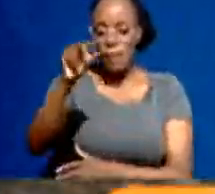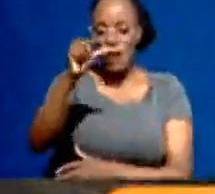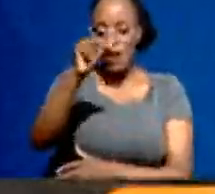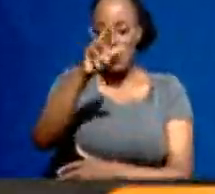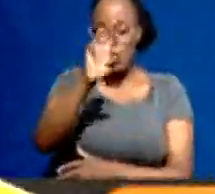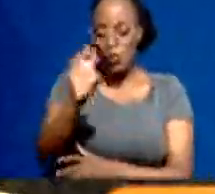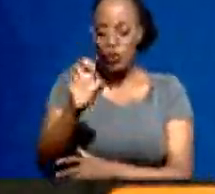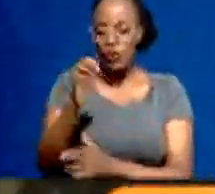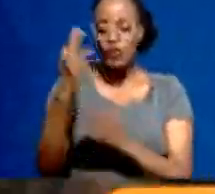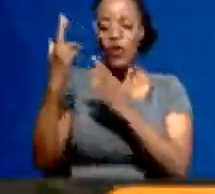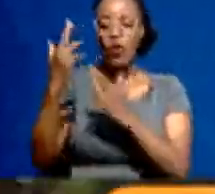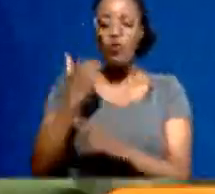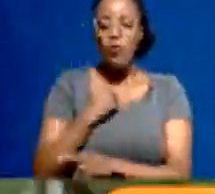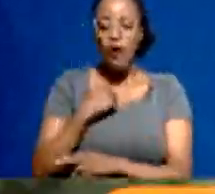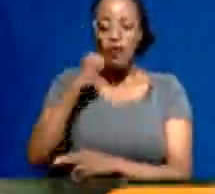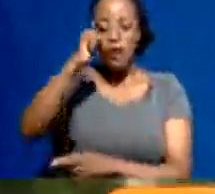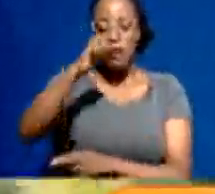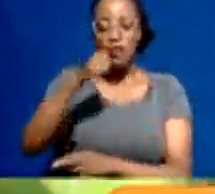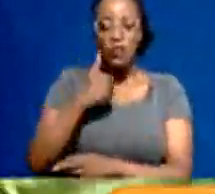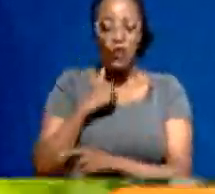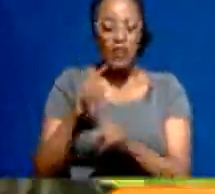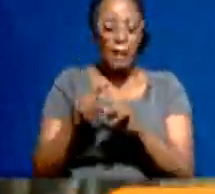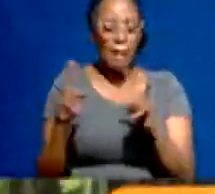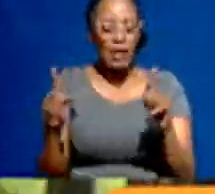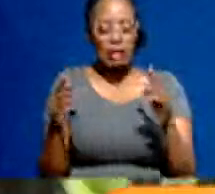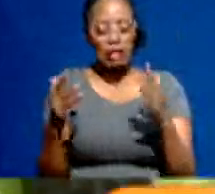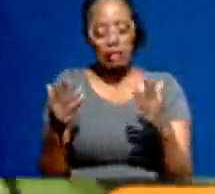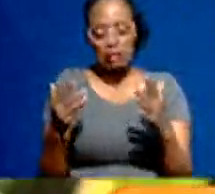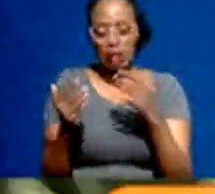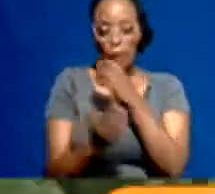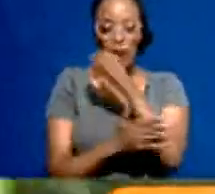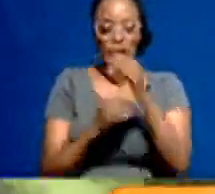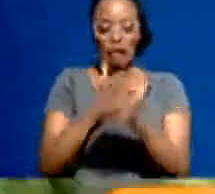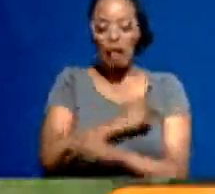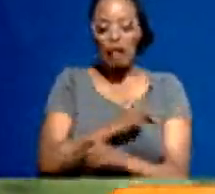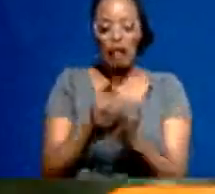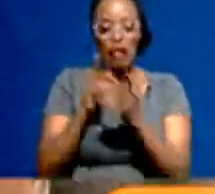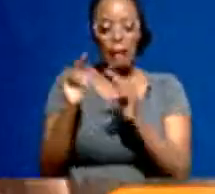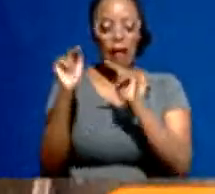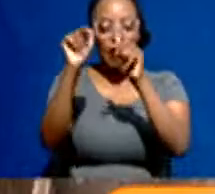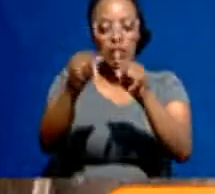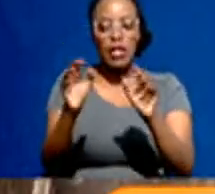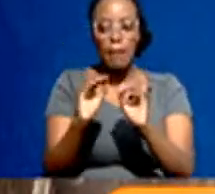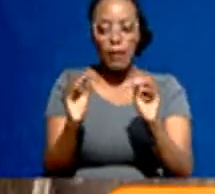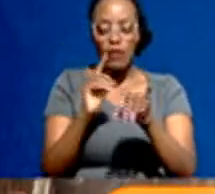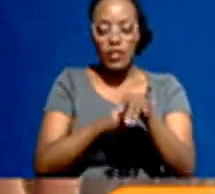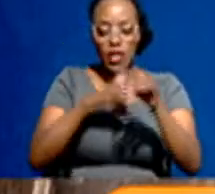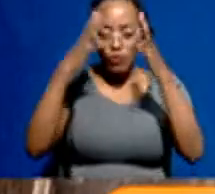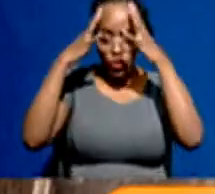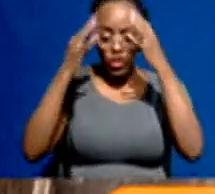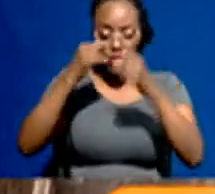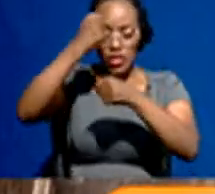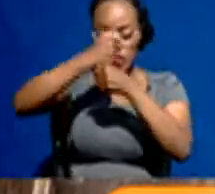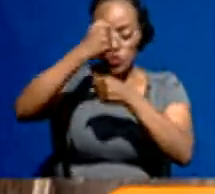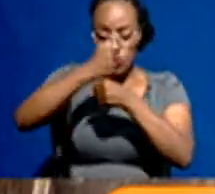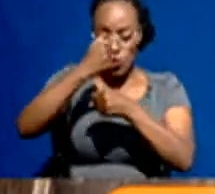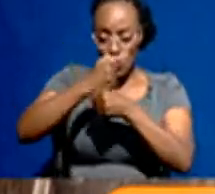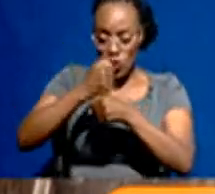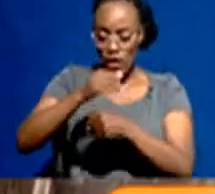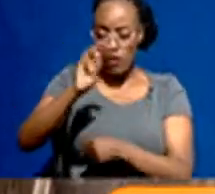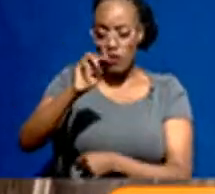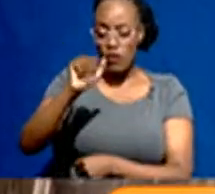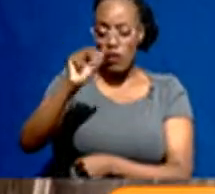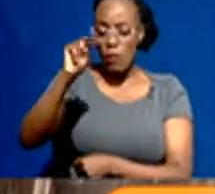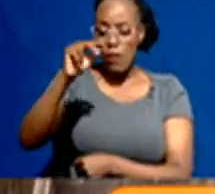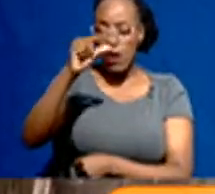had hopes of cashing in, but unfortunately, the buyers never came. Ukiamua kufanya kazi ya mkoko,